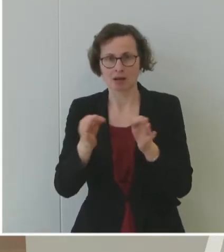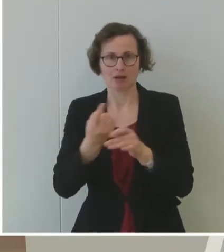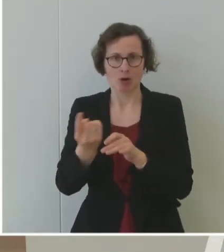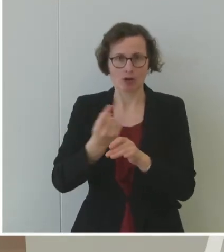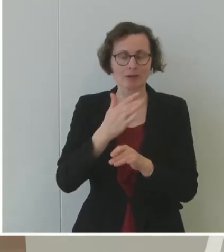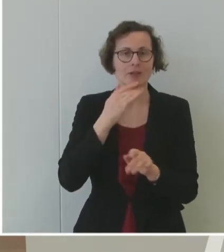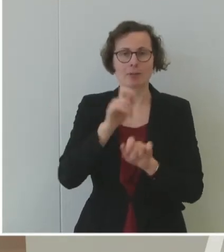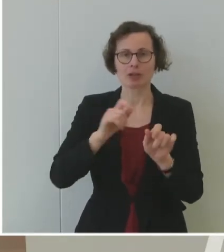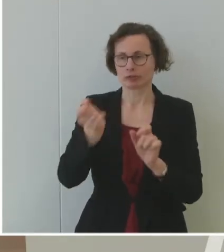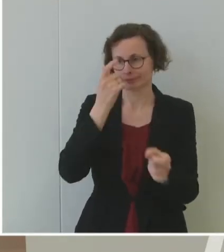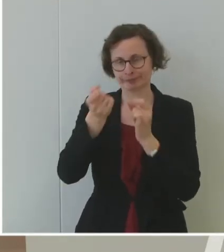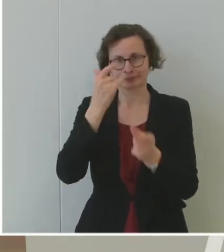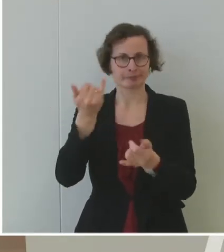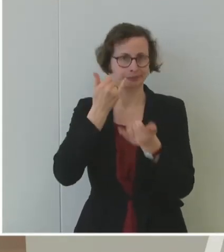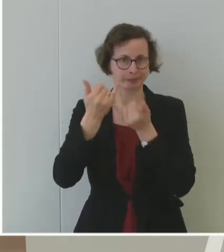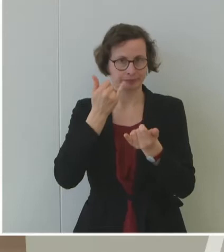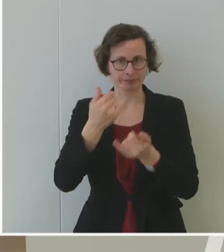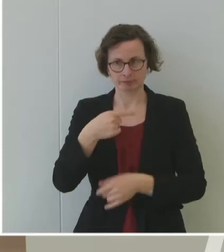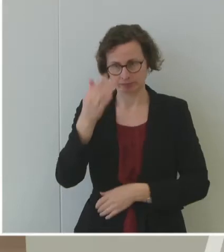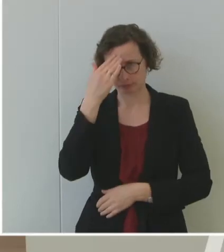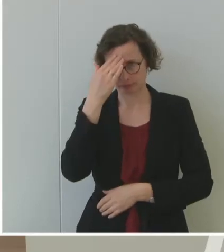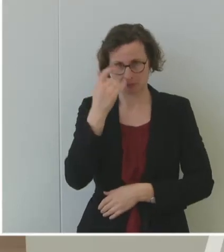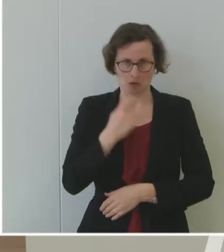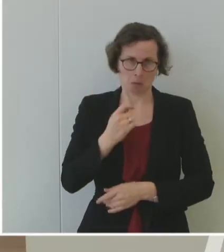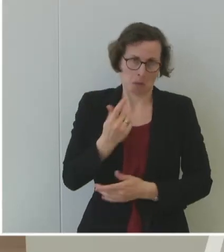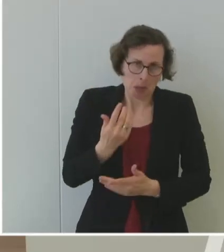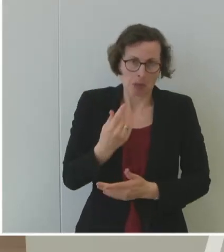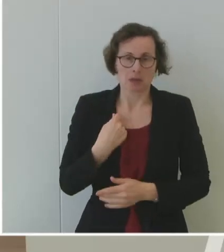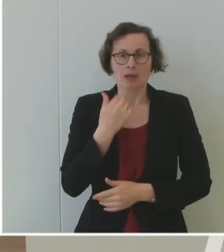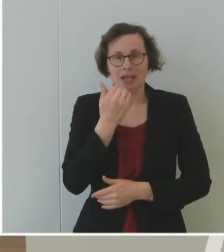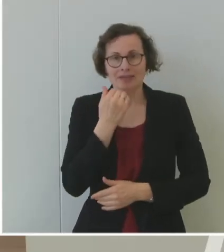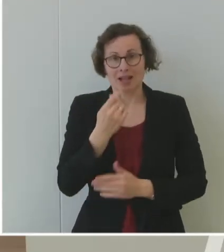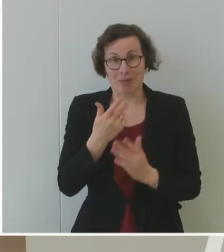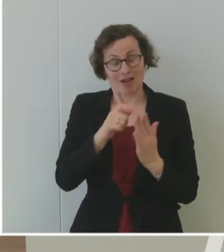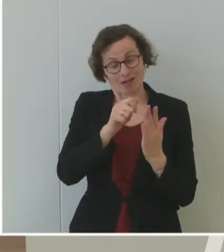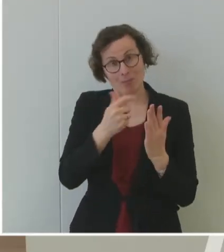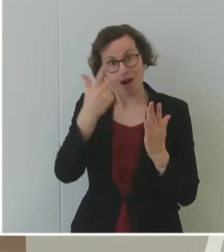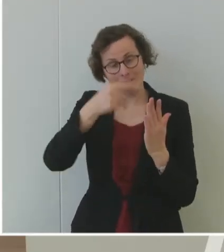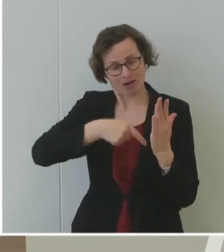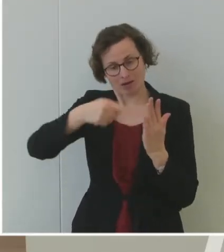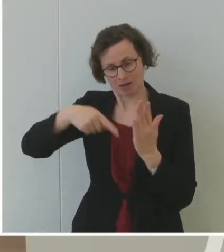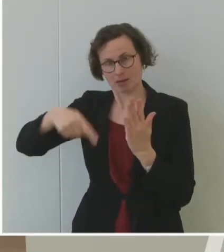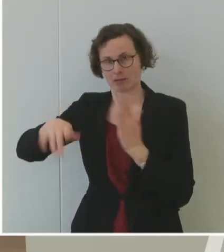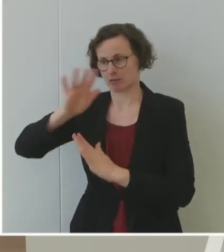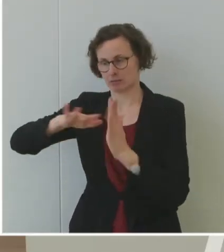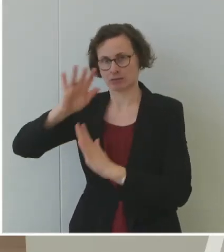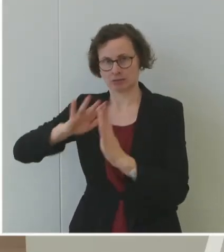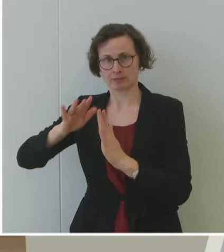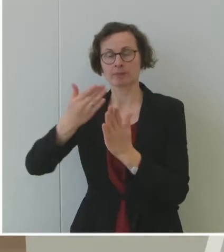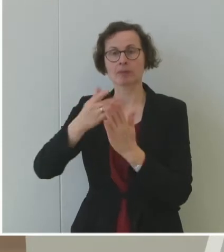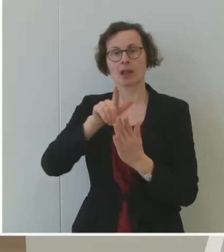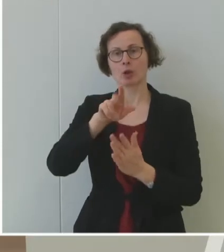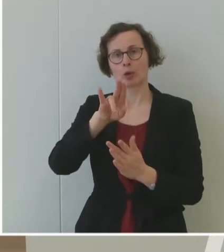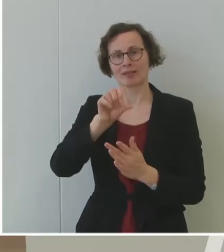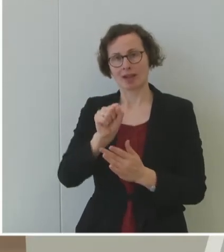uns gemeldet. Und Sie kennen mich ja inzwischen ein bisschen. Ich erzähle Ihnen jetzt mal von diesen Menschen in unserem Land. Da ist zum Beispiel Luisa, die